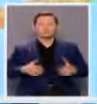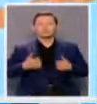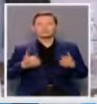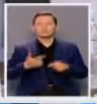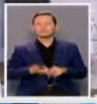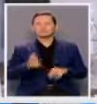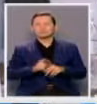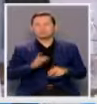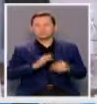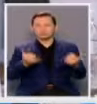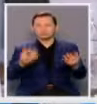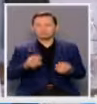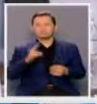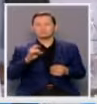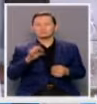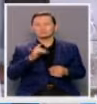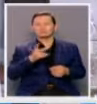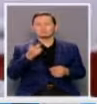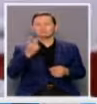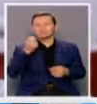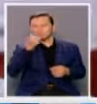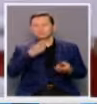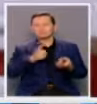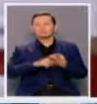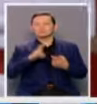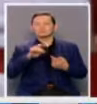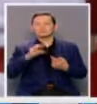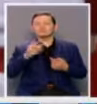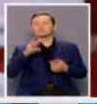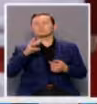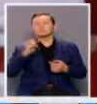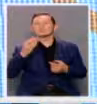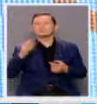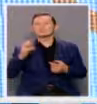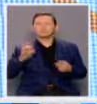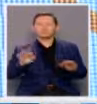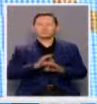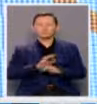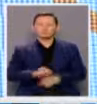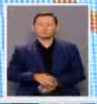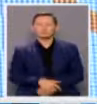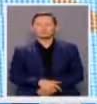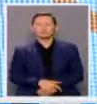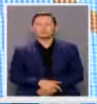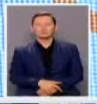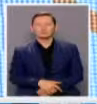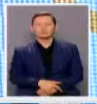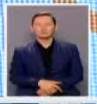келген. Бұл күні Құрманғазының 200 жылдығын арнап Құрманғазының машина күйін орындады.